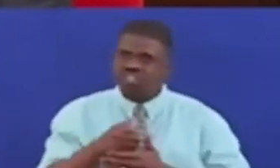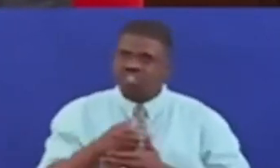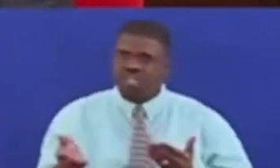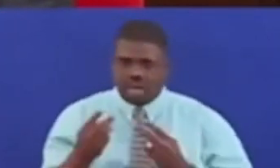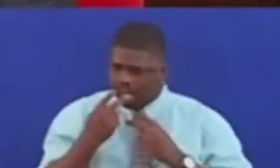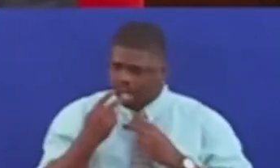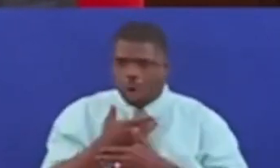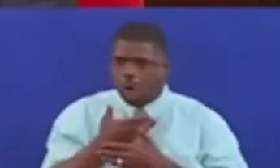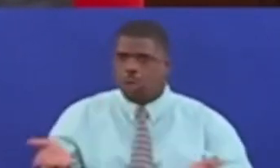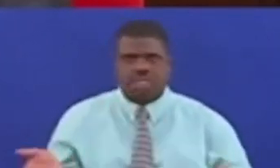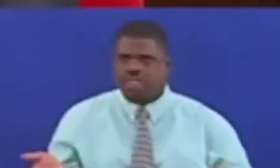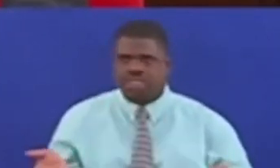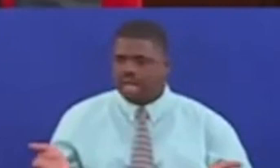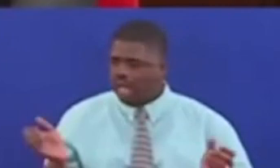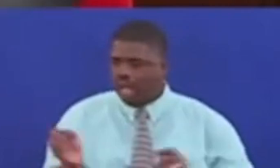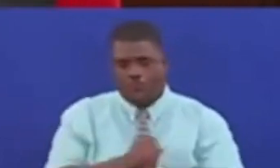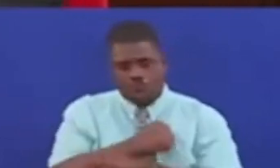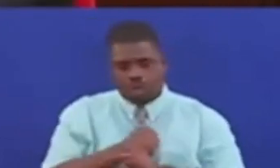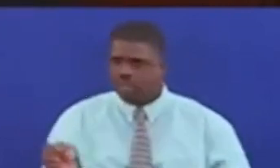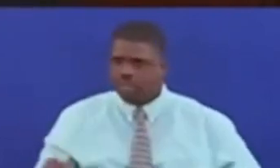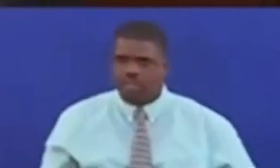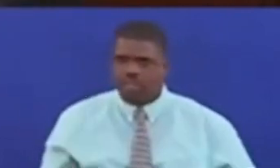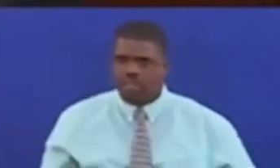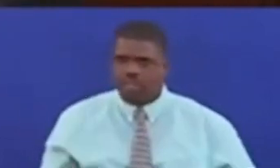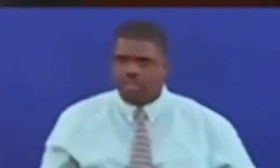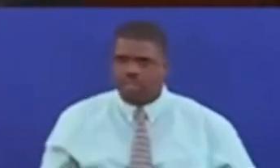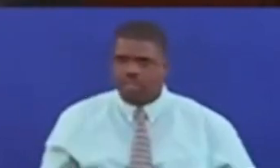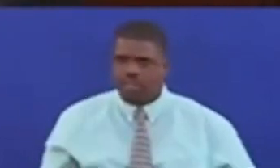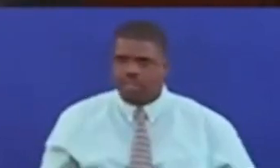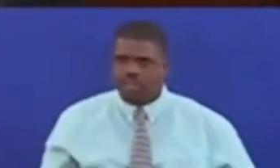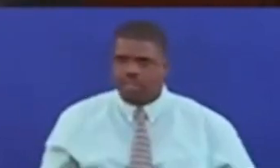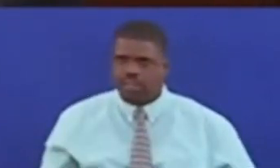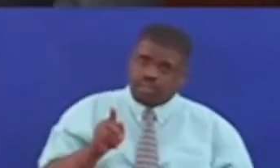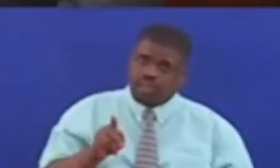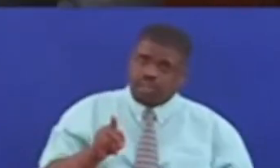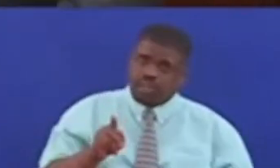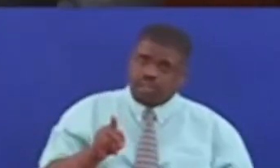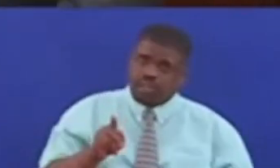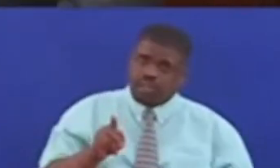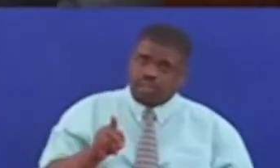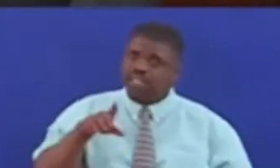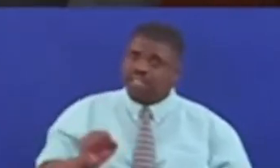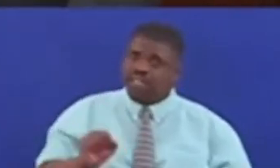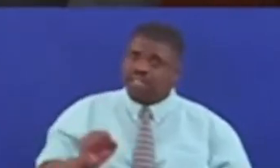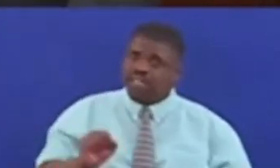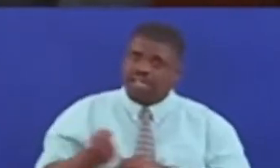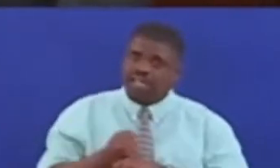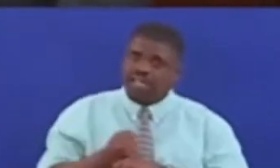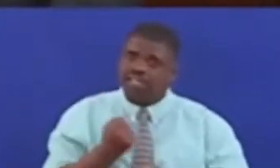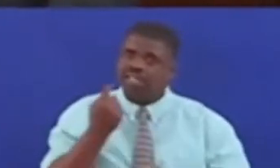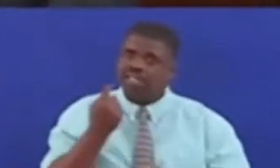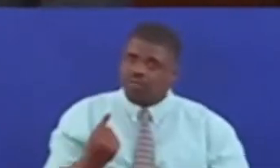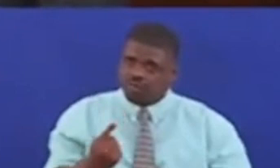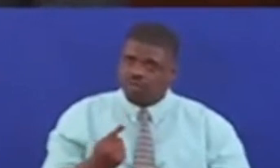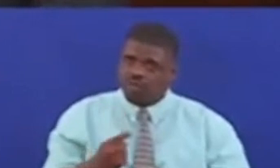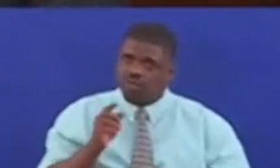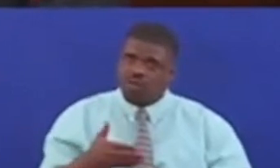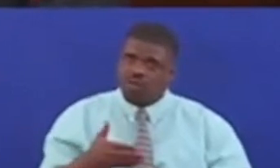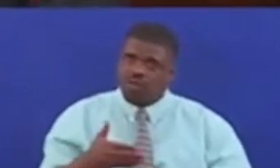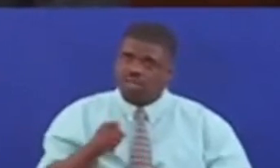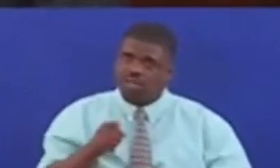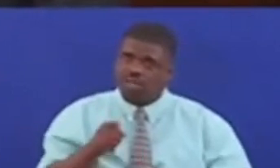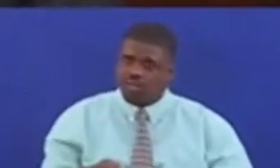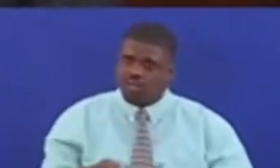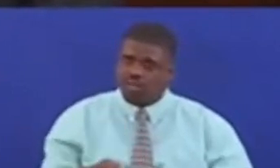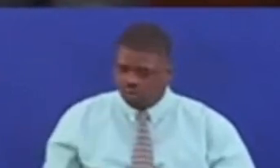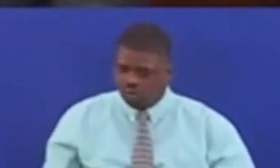hatuoni. Haiwezekani. Kwa hiyo Mheshimiwa Kitila, assignment yako ya kwanza sasa tunataka hii rural economic development